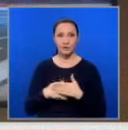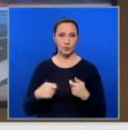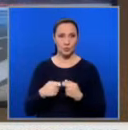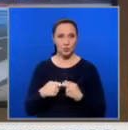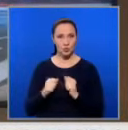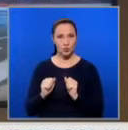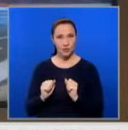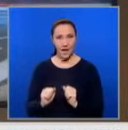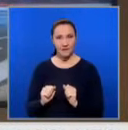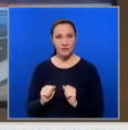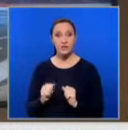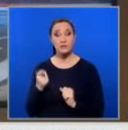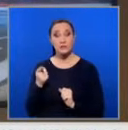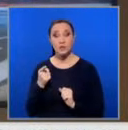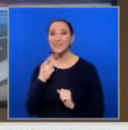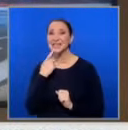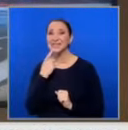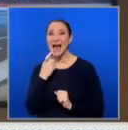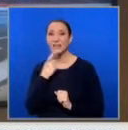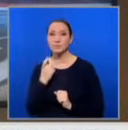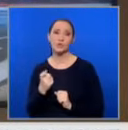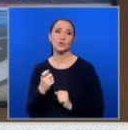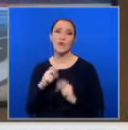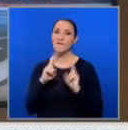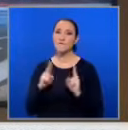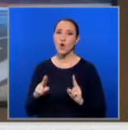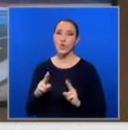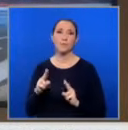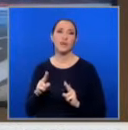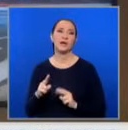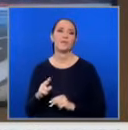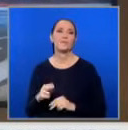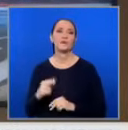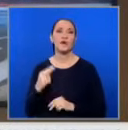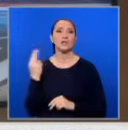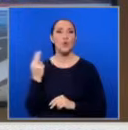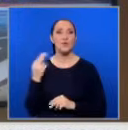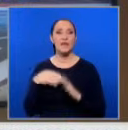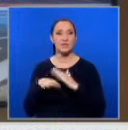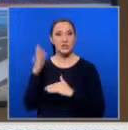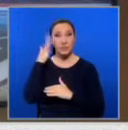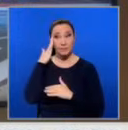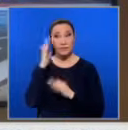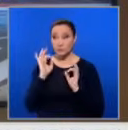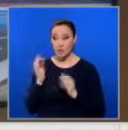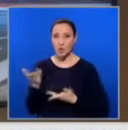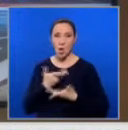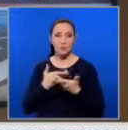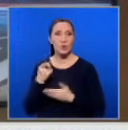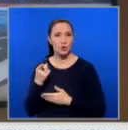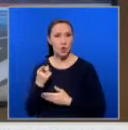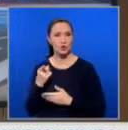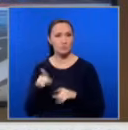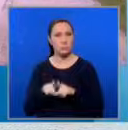Брюксел. Очакванията са на този Залцбургски форум в Словения. Вътрешните министри наистина да обсъдят този,